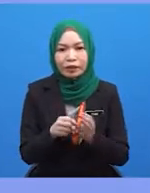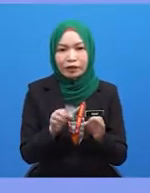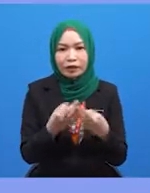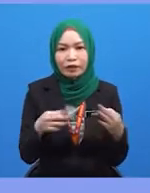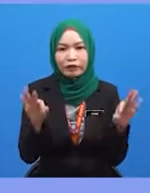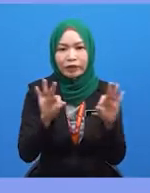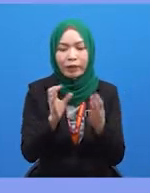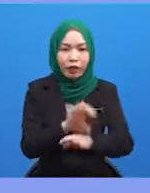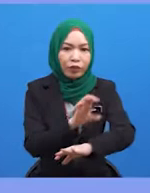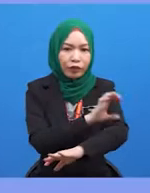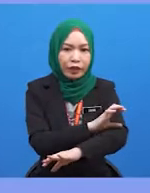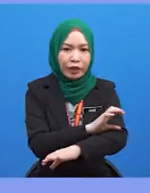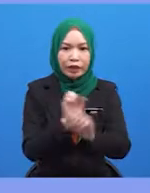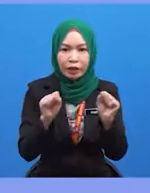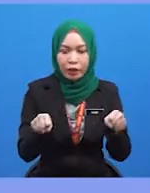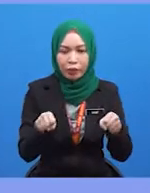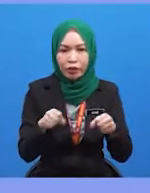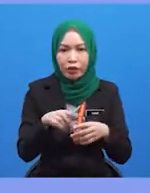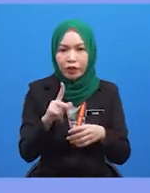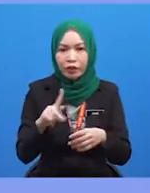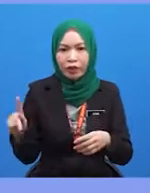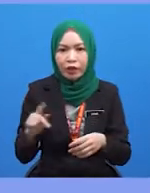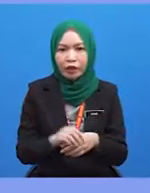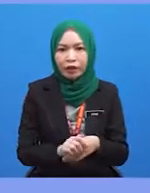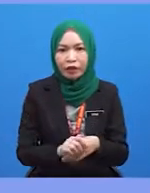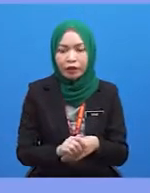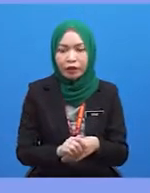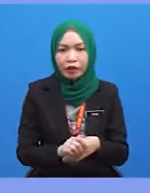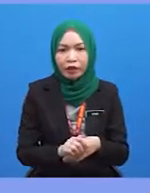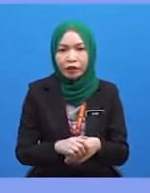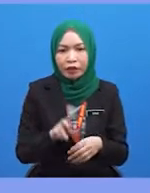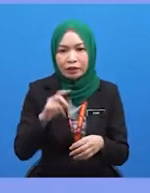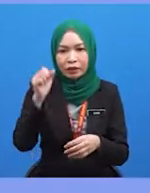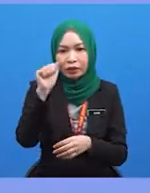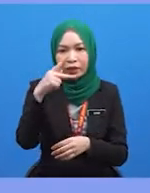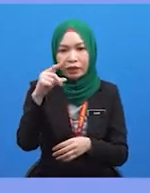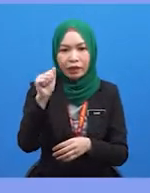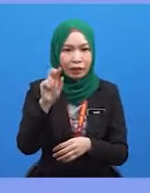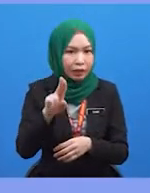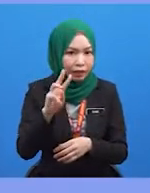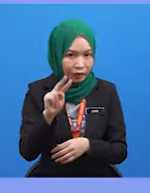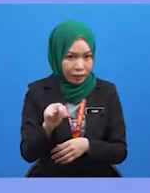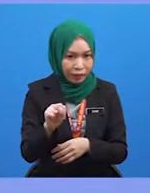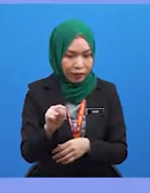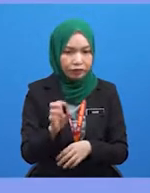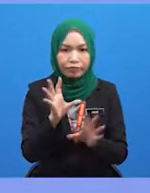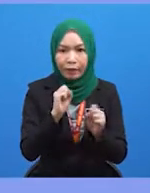perakaunan. Nah, berdasarkan khidmat nasihatlah daripada beberapa orang akaunten.